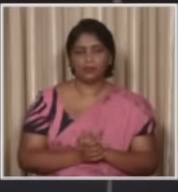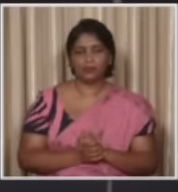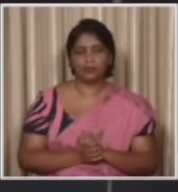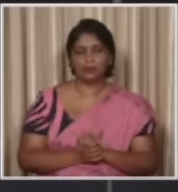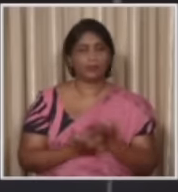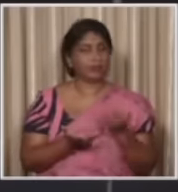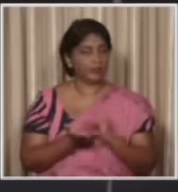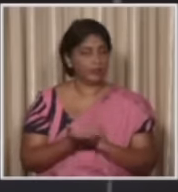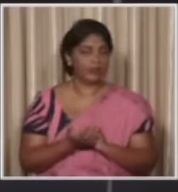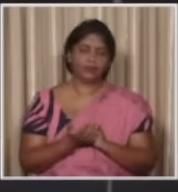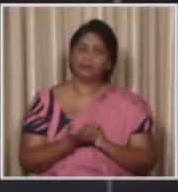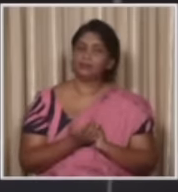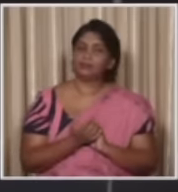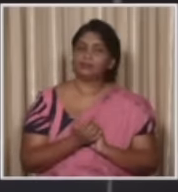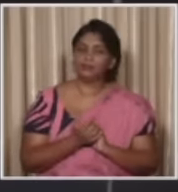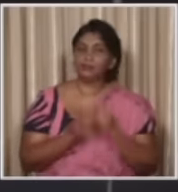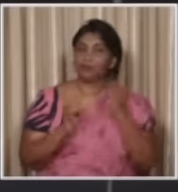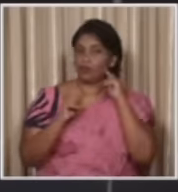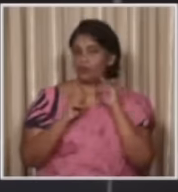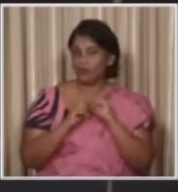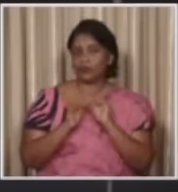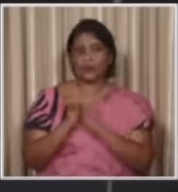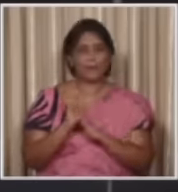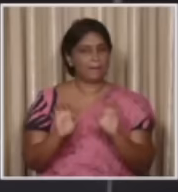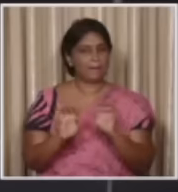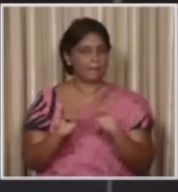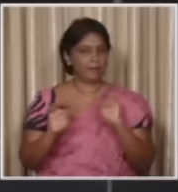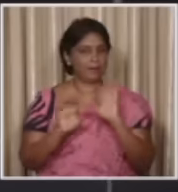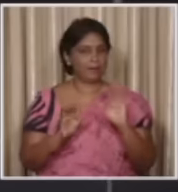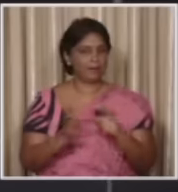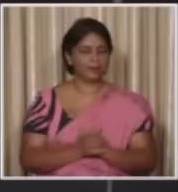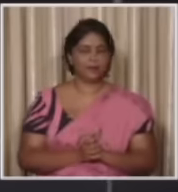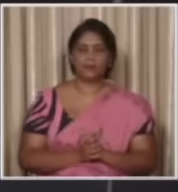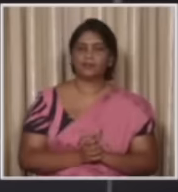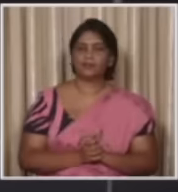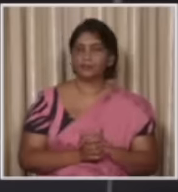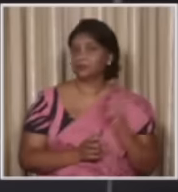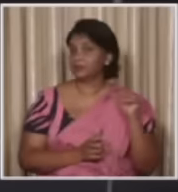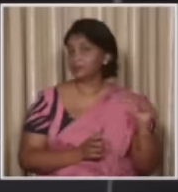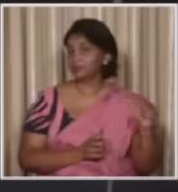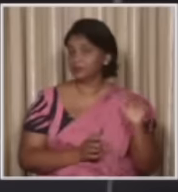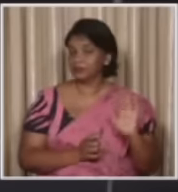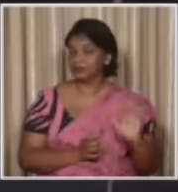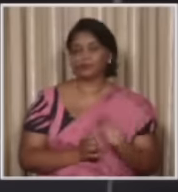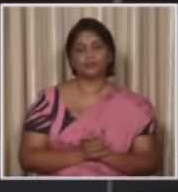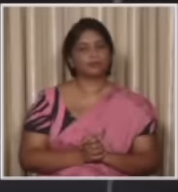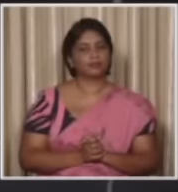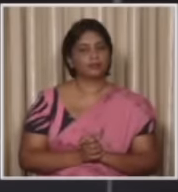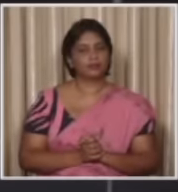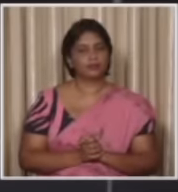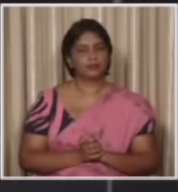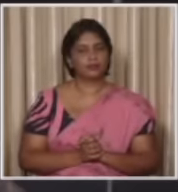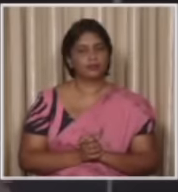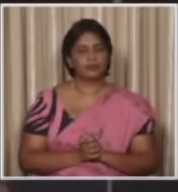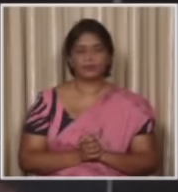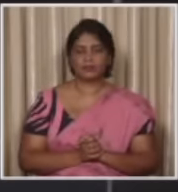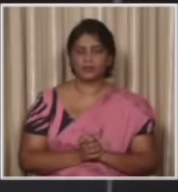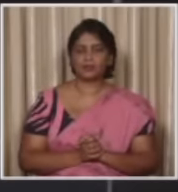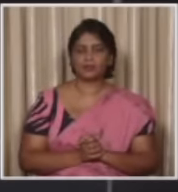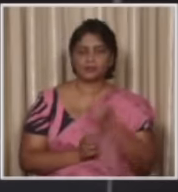හොඳ කාරණා ටිකක් මාධ්‍යෙන් වාර්තා කළා. ඒ තමයි සැප්තැම්බර්ල කෙනෙක් කර